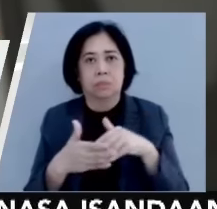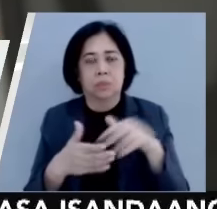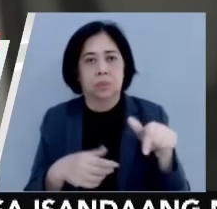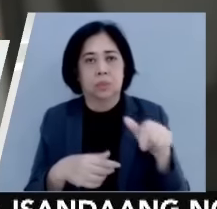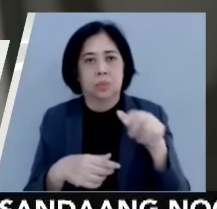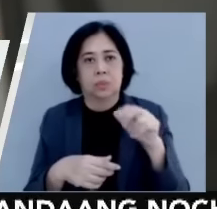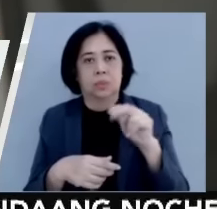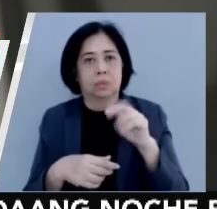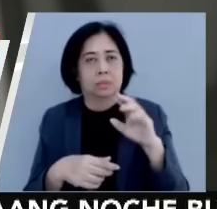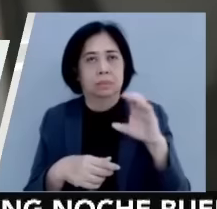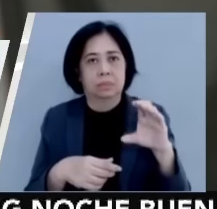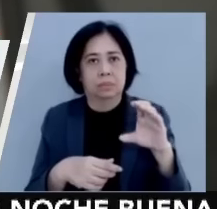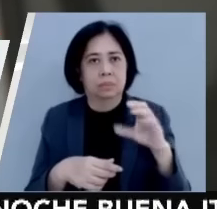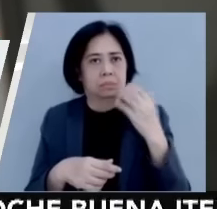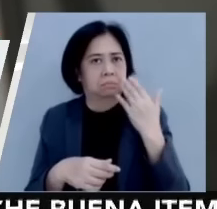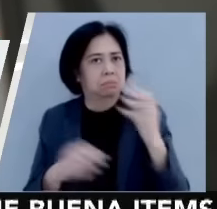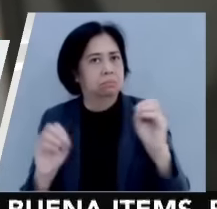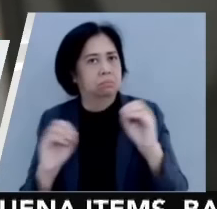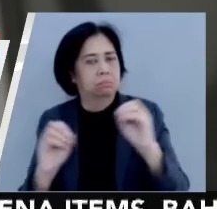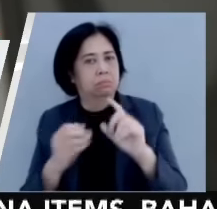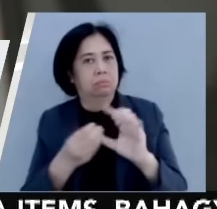na casualty related sa